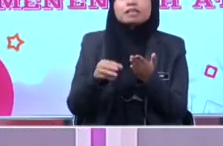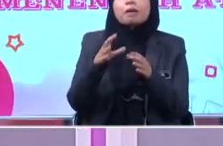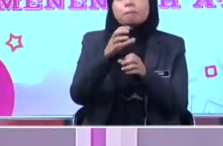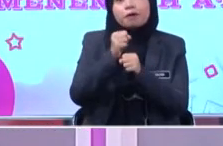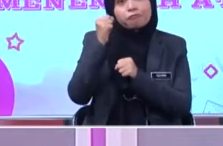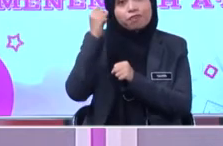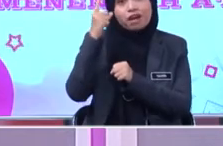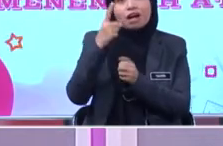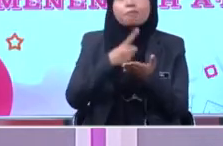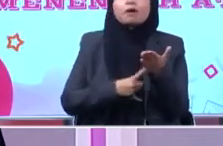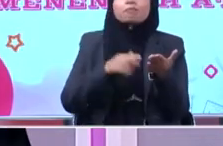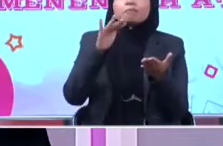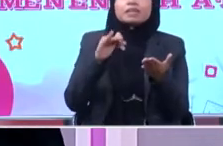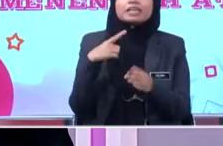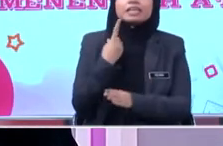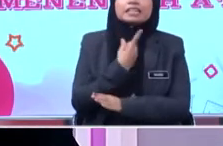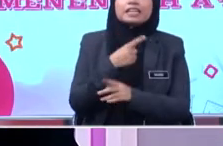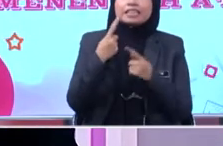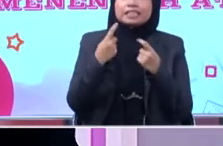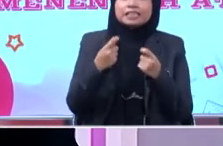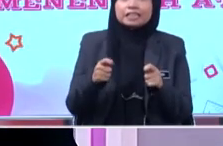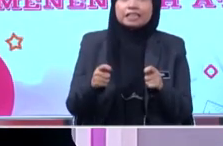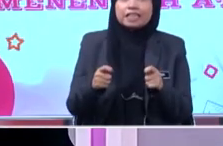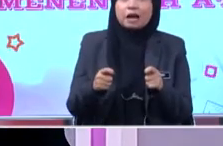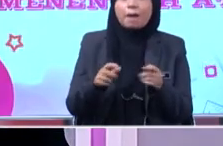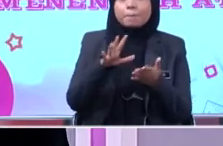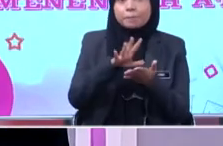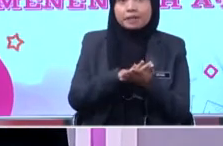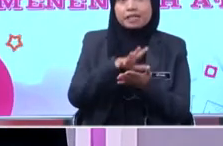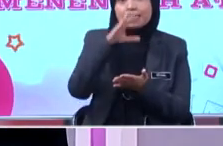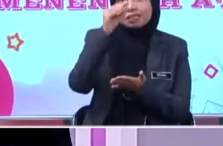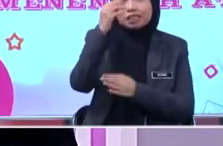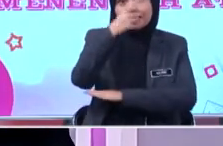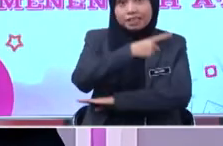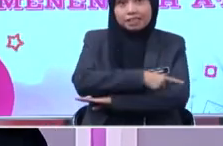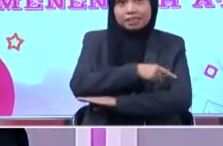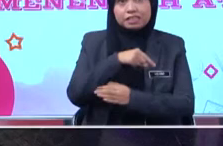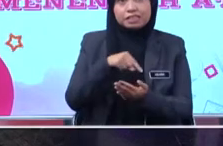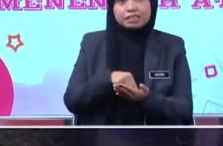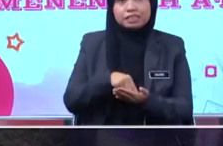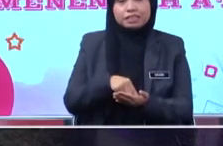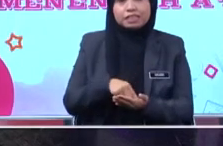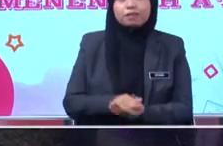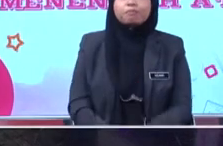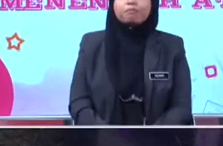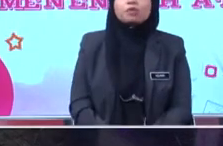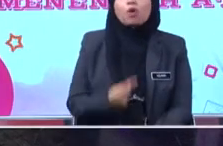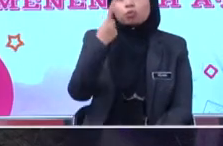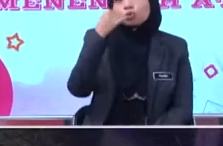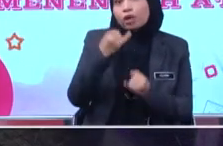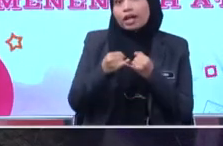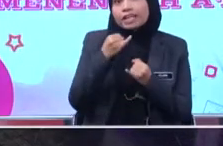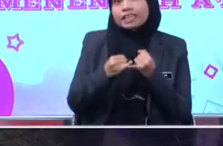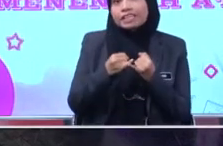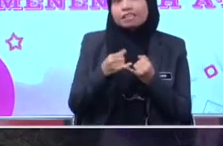apa penyakitnya ya telah kita Jari pada hari ini Baik laki-laki untuk yang tak ini